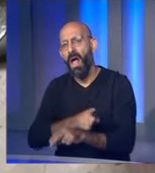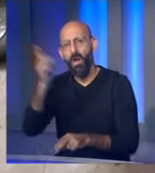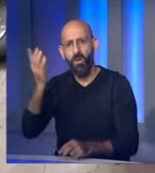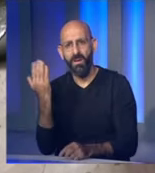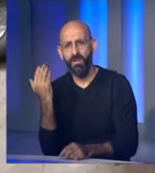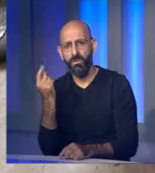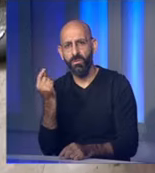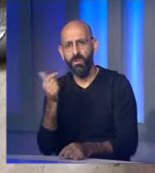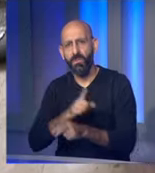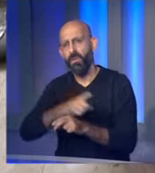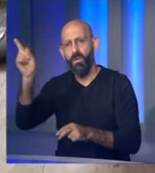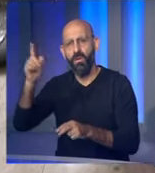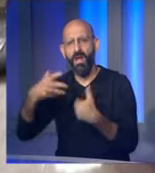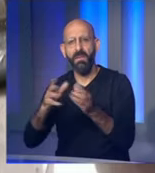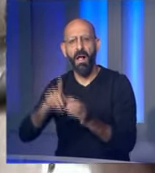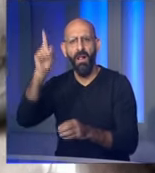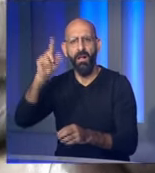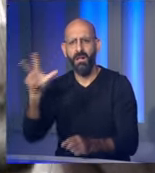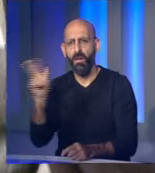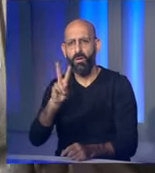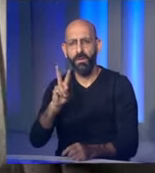الى سبع مستوطنين جراء صواريخ